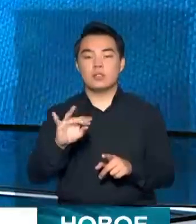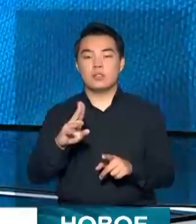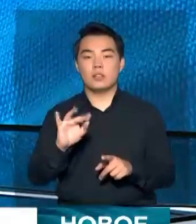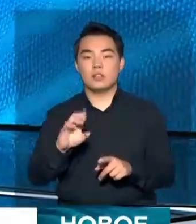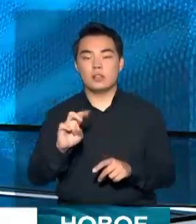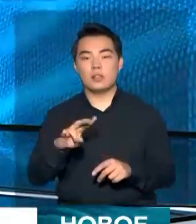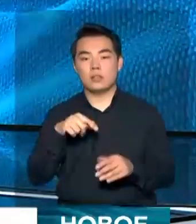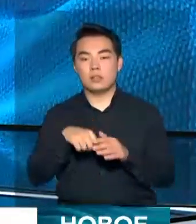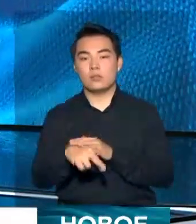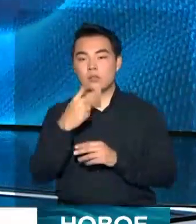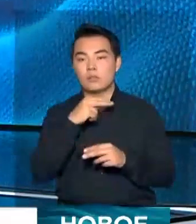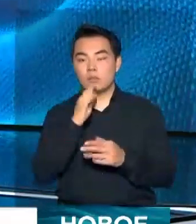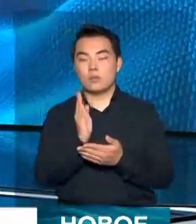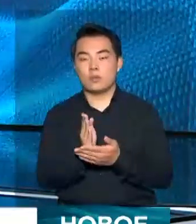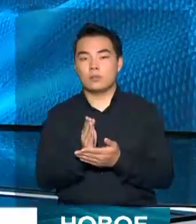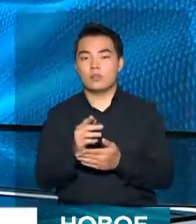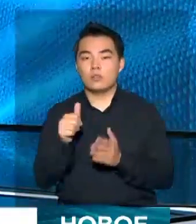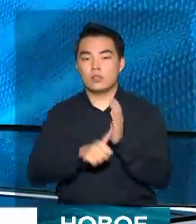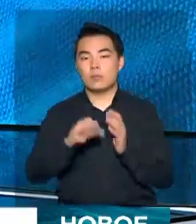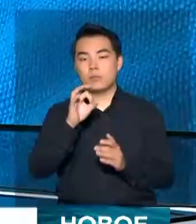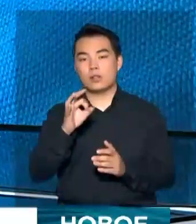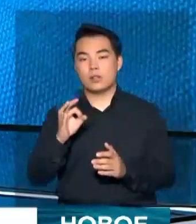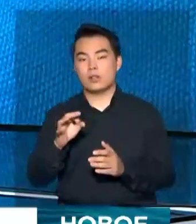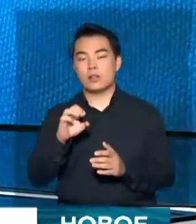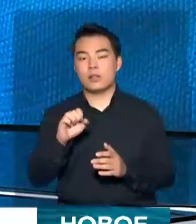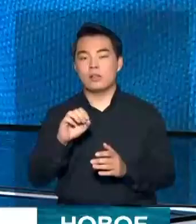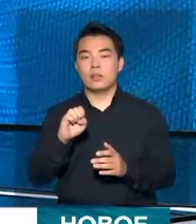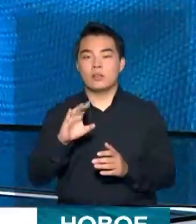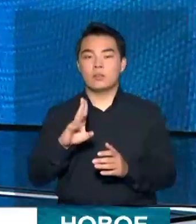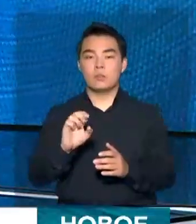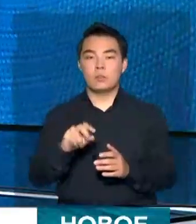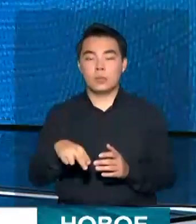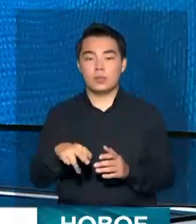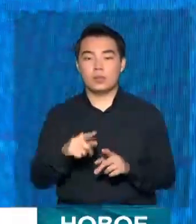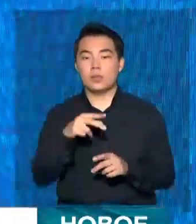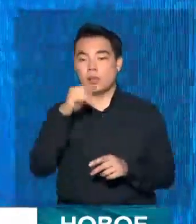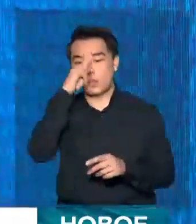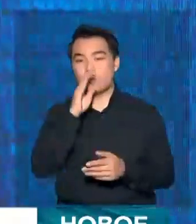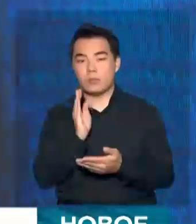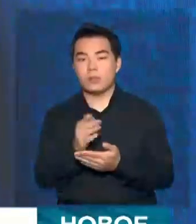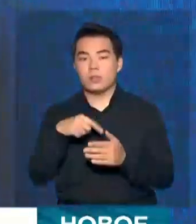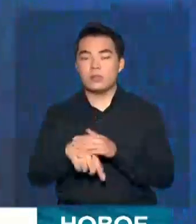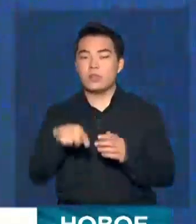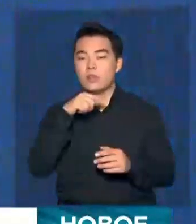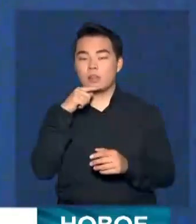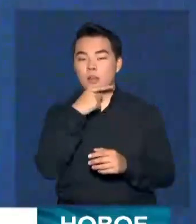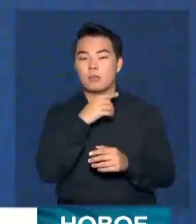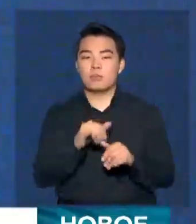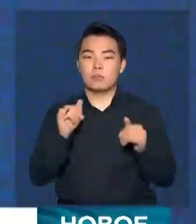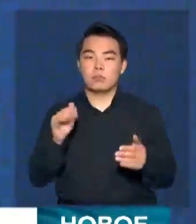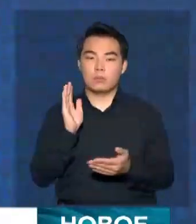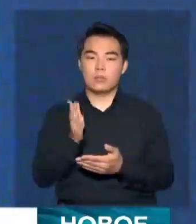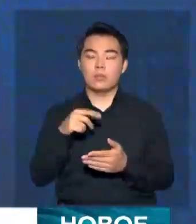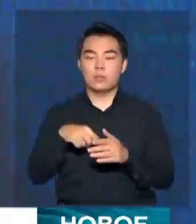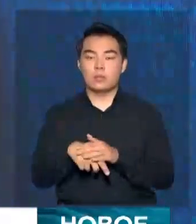четыре государства — это всего 60% от ВВП Казахстана. Поэтому мы еще и крупнейшая экономика. Поэтому мы продолжим, да,